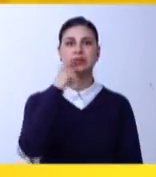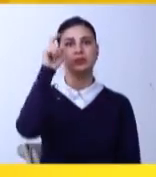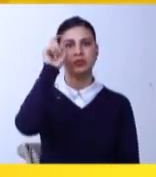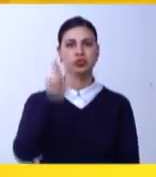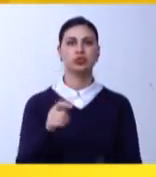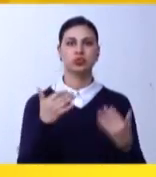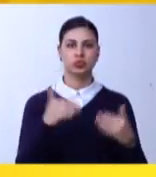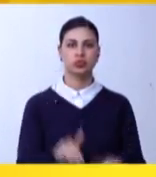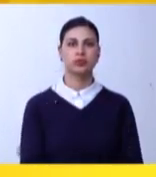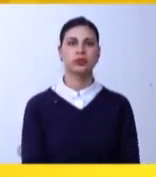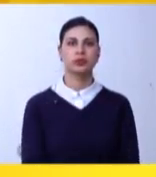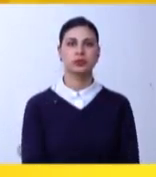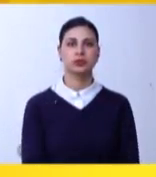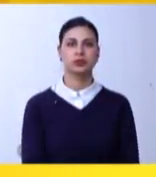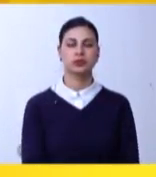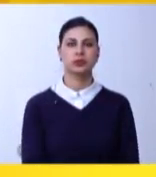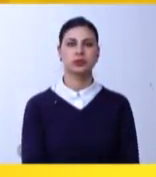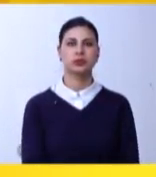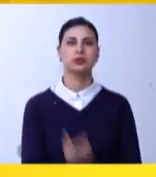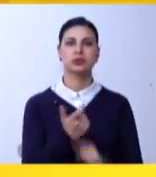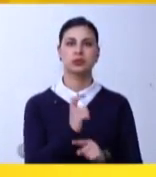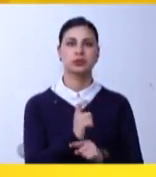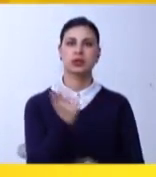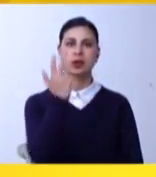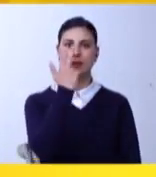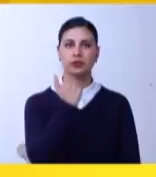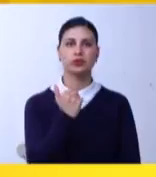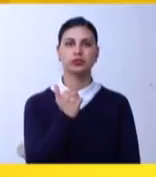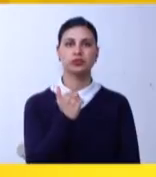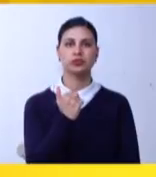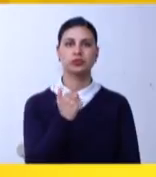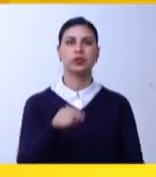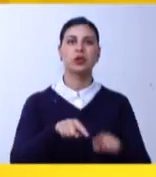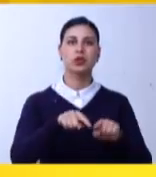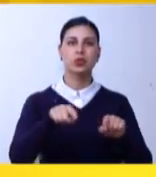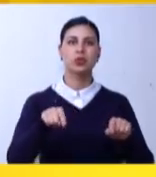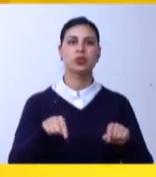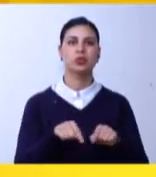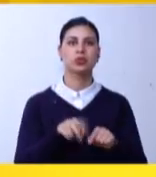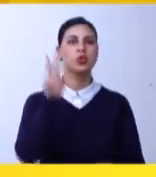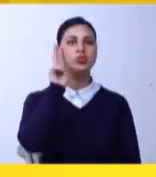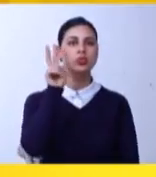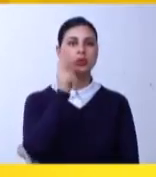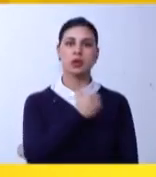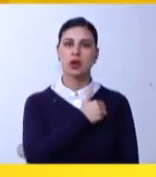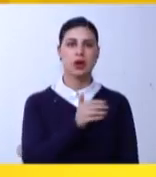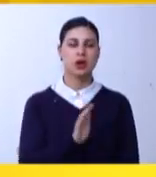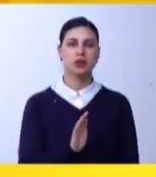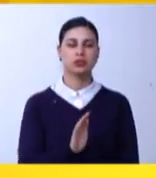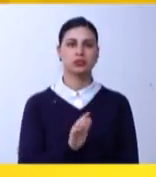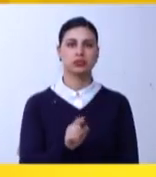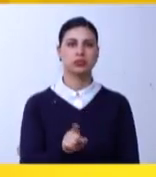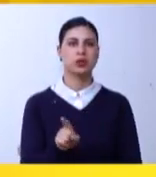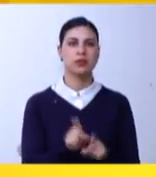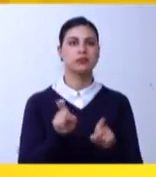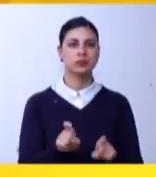დიახ. რომელიც იმდენად არის მიჩვეული ქოთანზე, რომ ტუალეტზე უარს ამბობს. დიახ. უნიტაზე